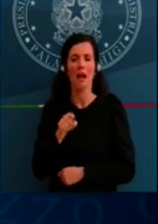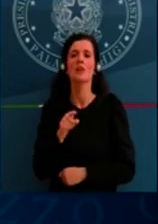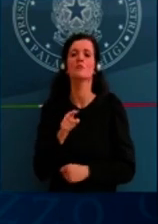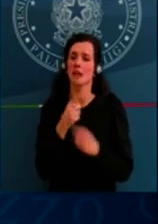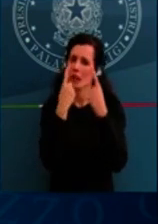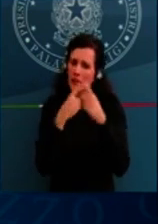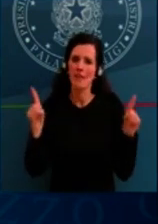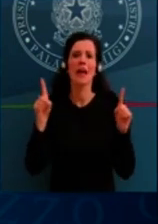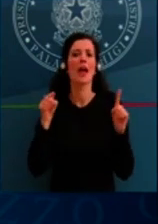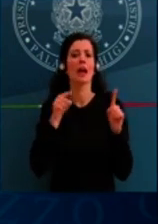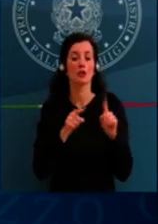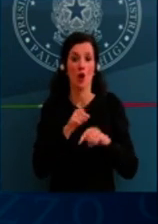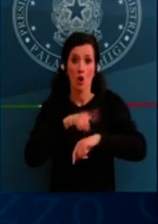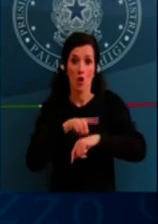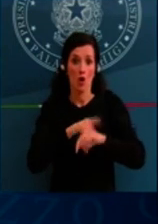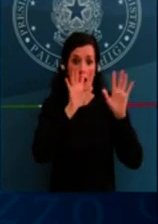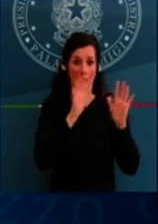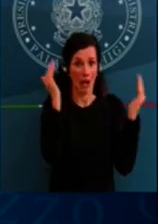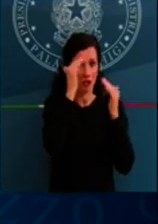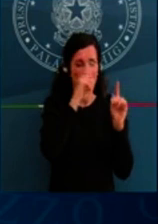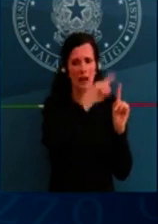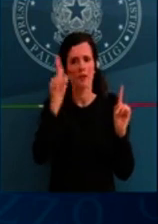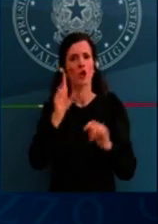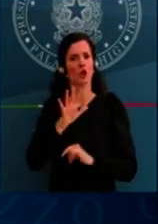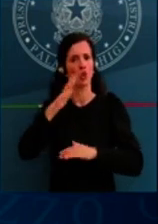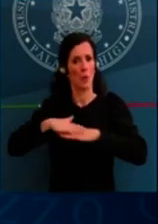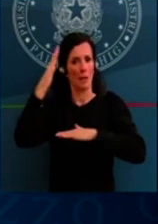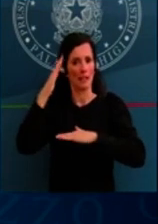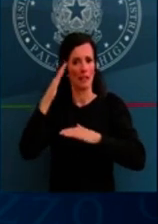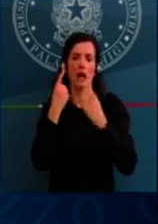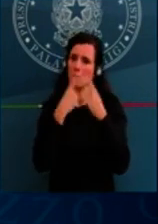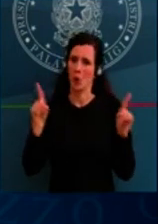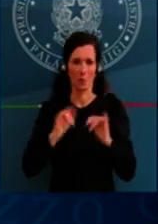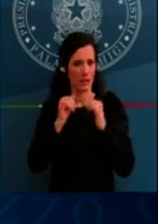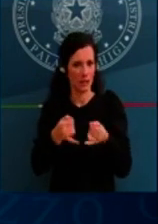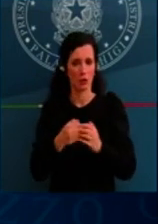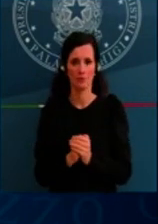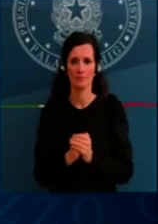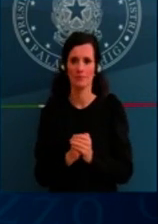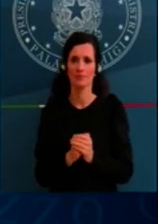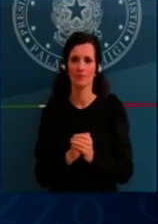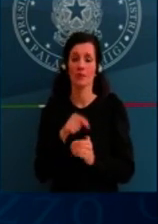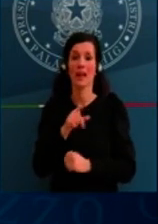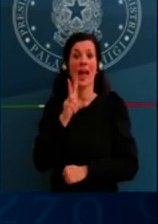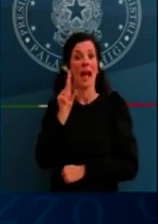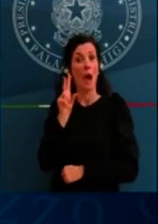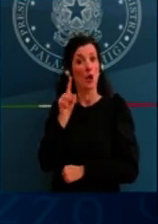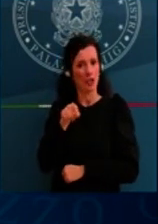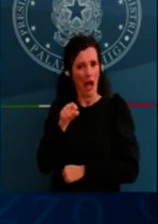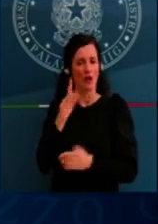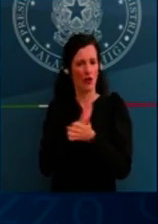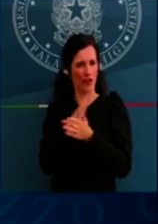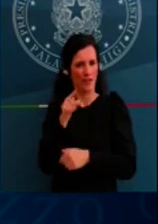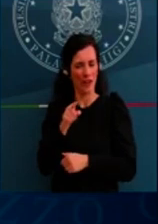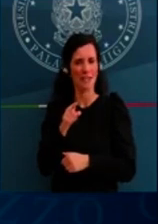sarà esteso dalle 22 della sera prima alle 7 del mattino del primo gennaio ovviamente ci si